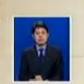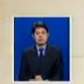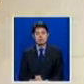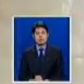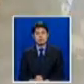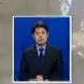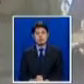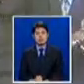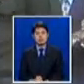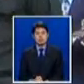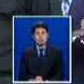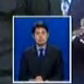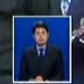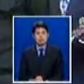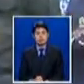ครับ